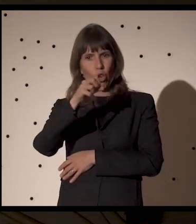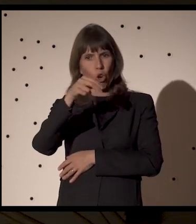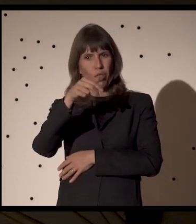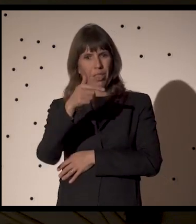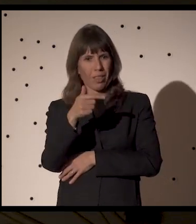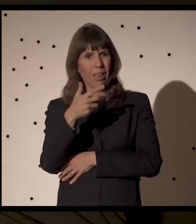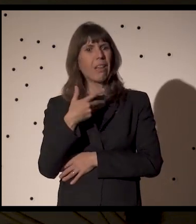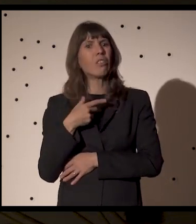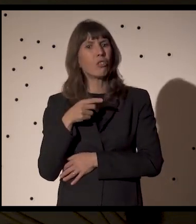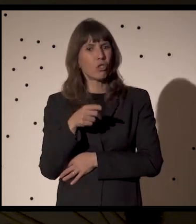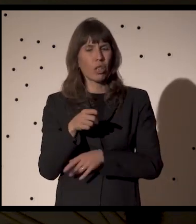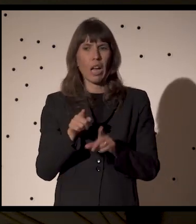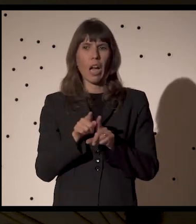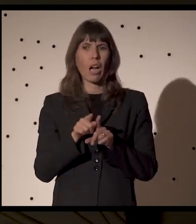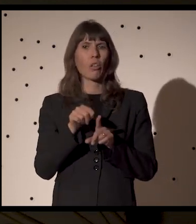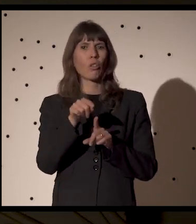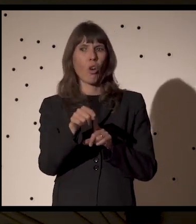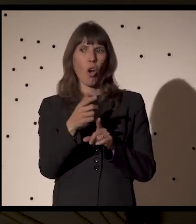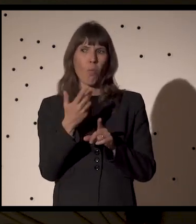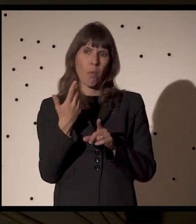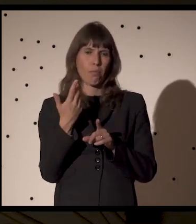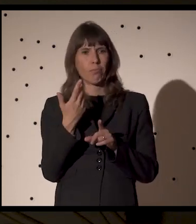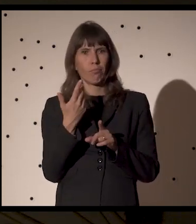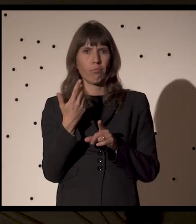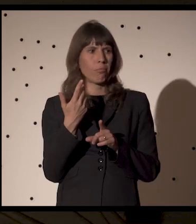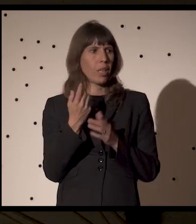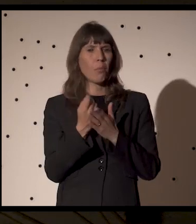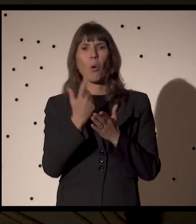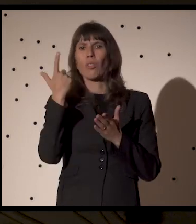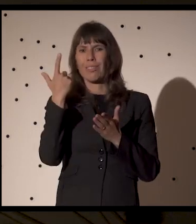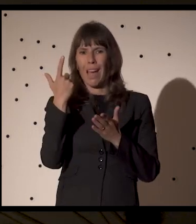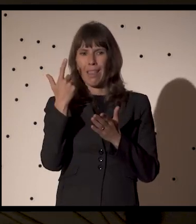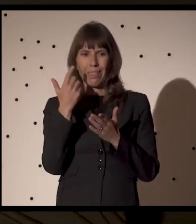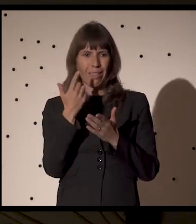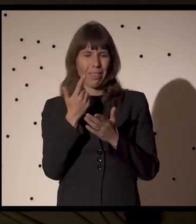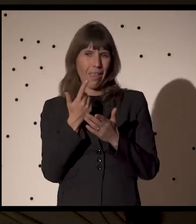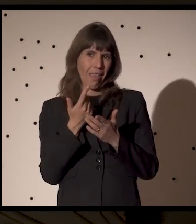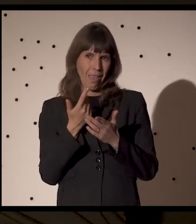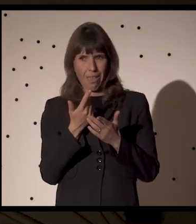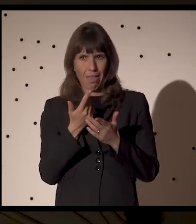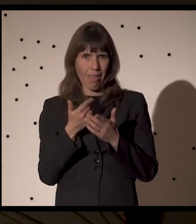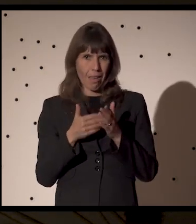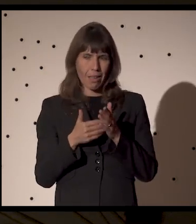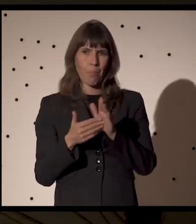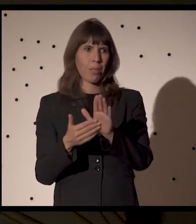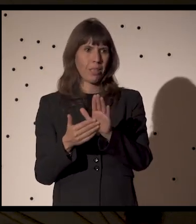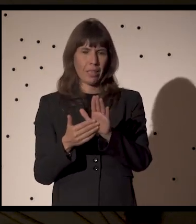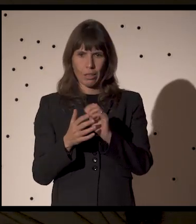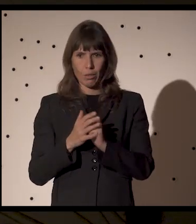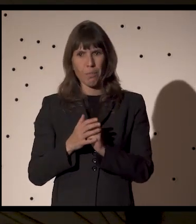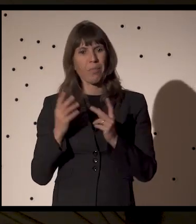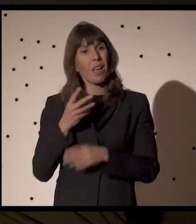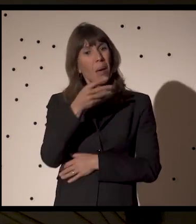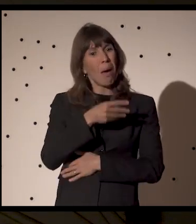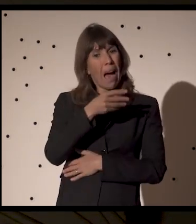trasposizione televisiva Marco ha costruito un'associazione Fabbrica del mondo con alcuni